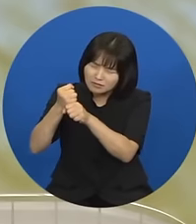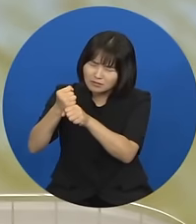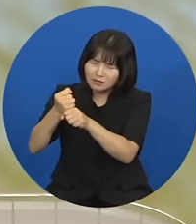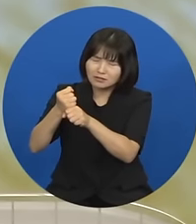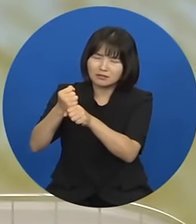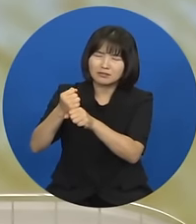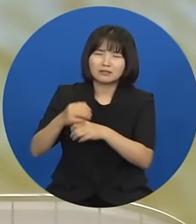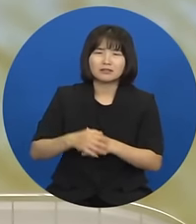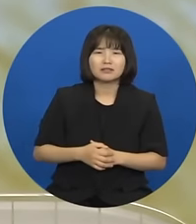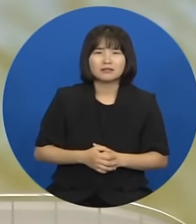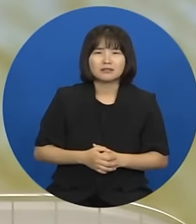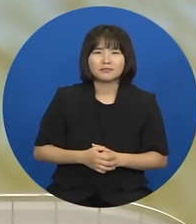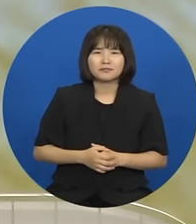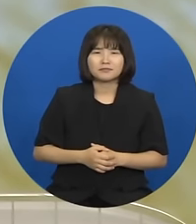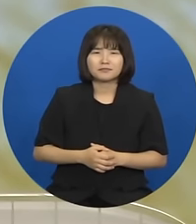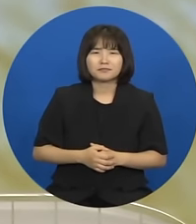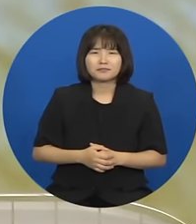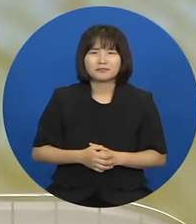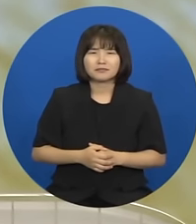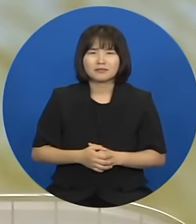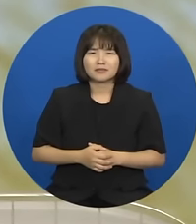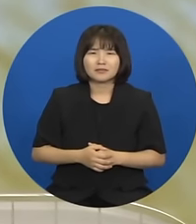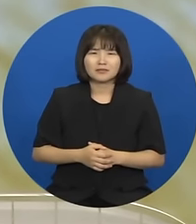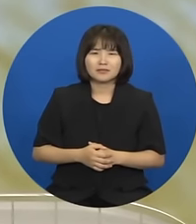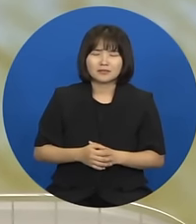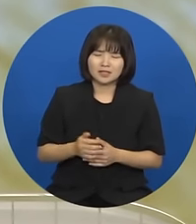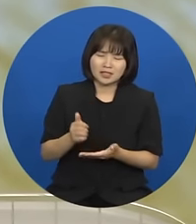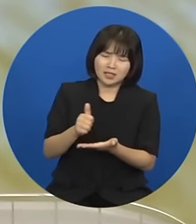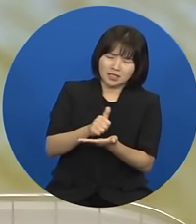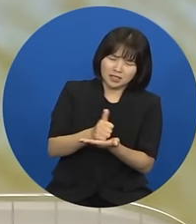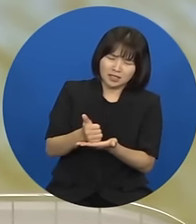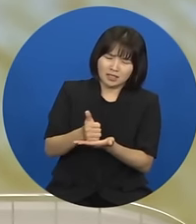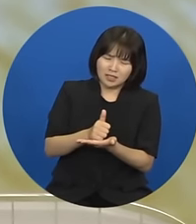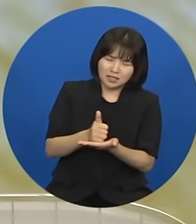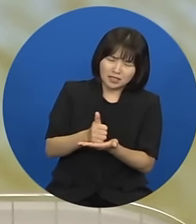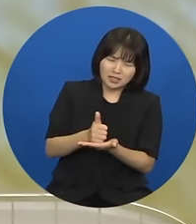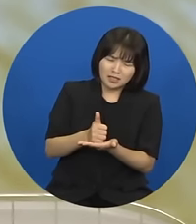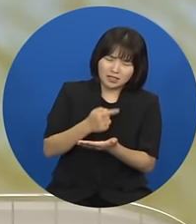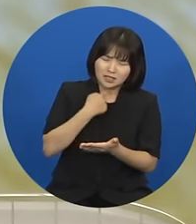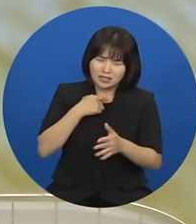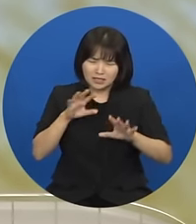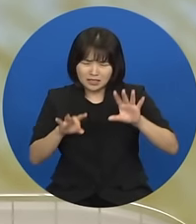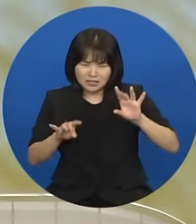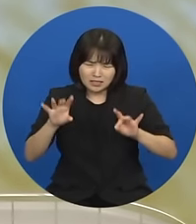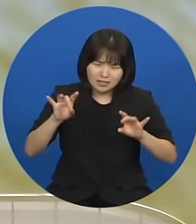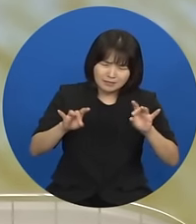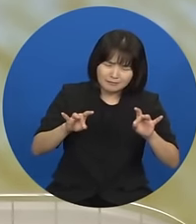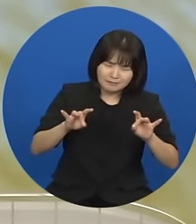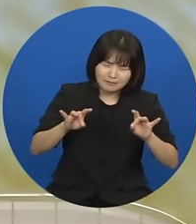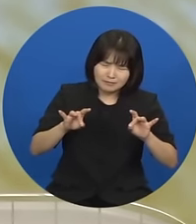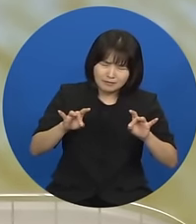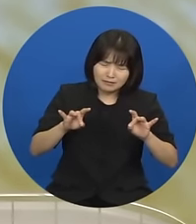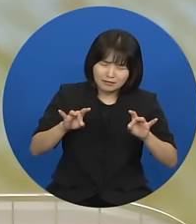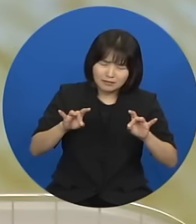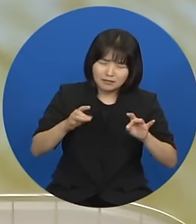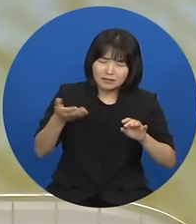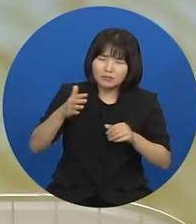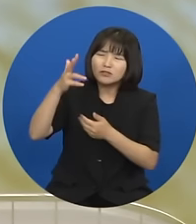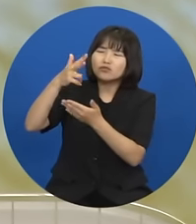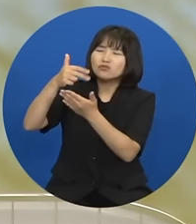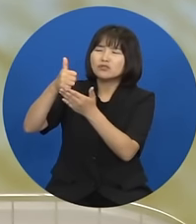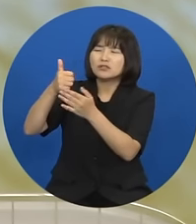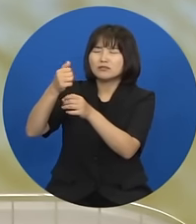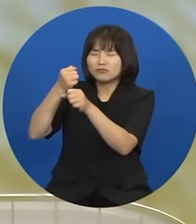숨을 헐떡거리면서도 주님을 붙잡고 있는 그 모습, 우리도 그렇게 주님을 찾아야